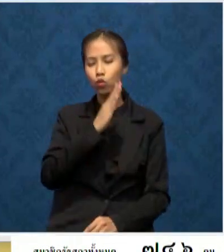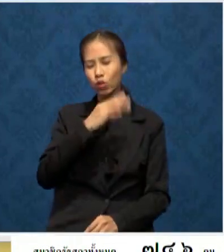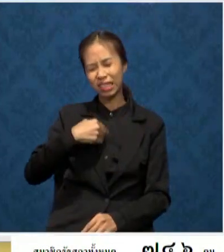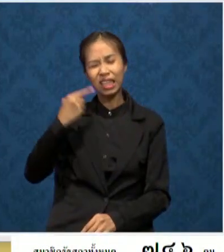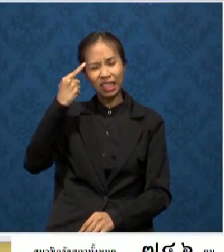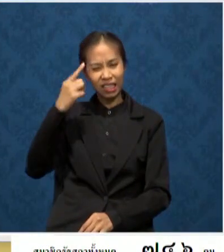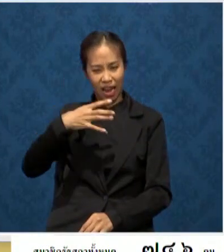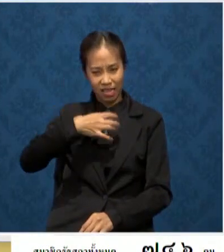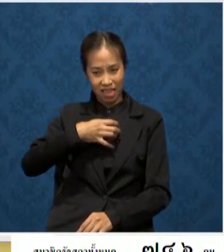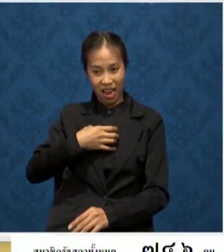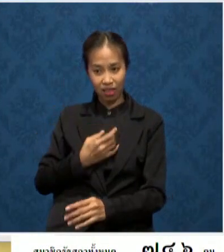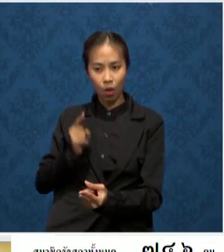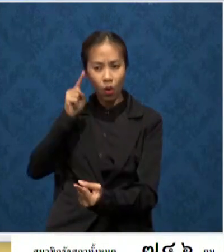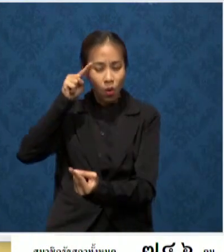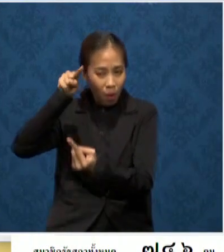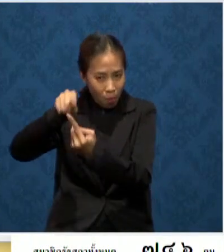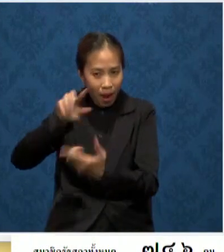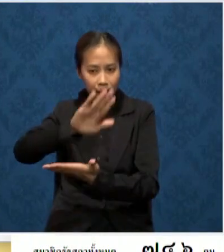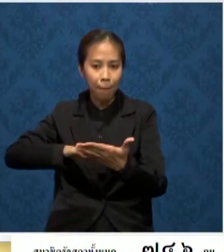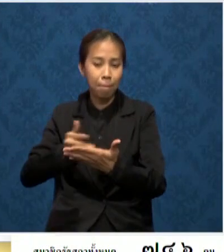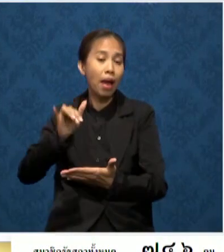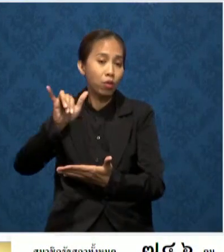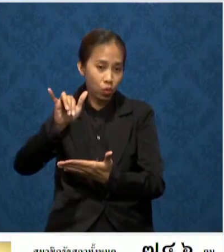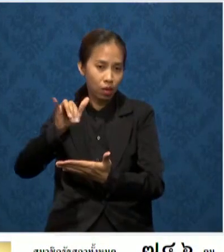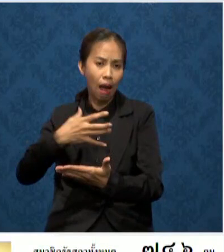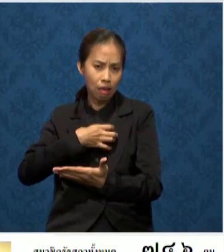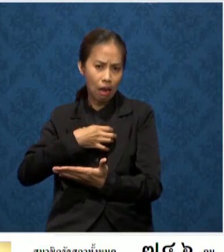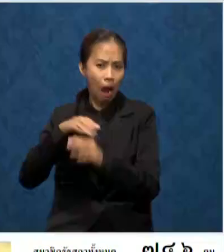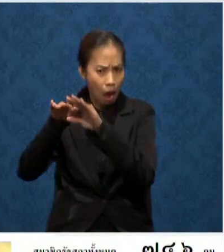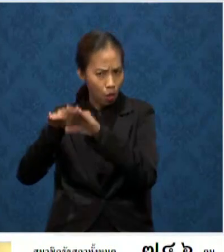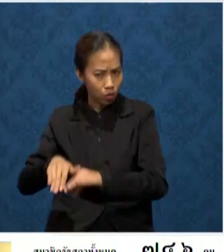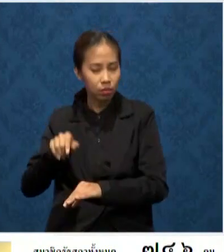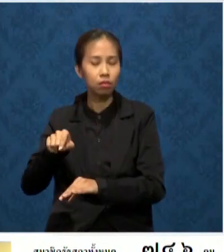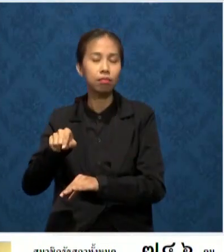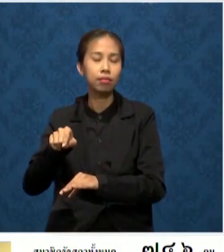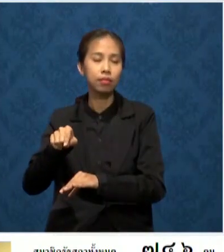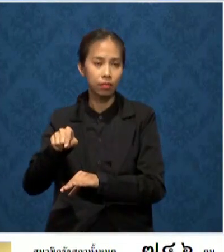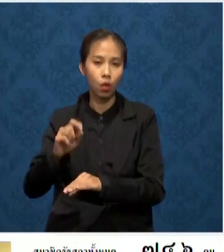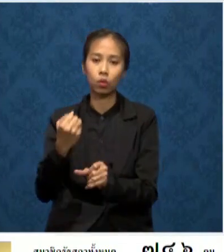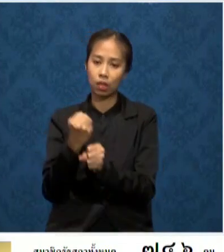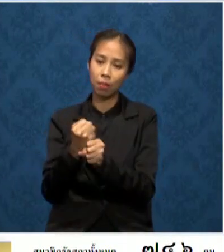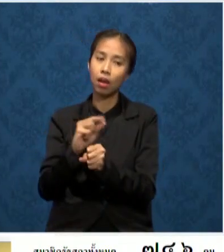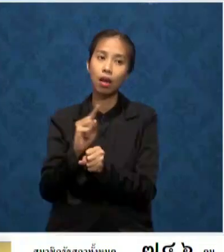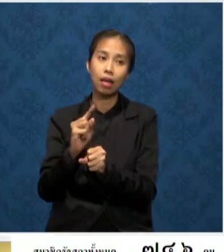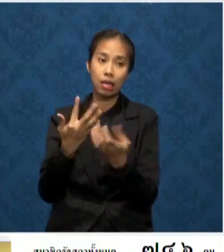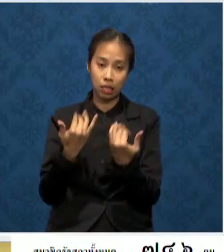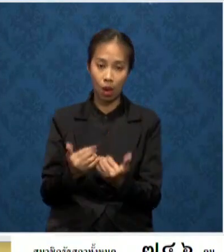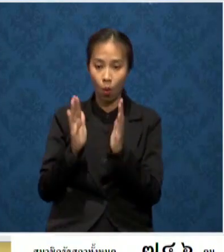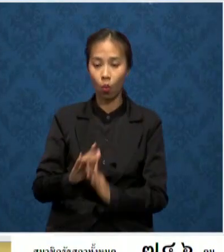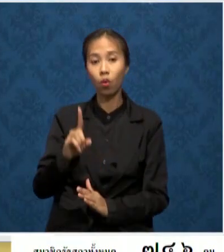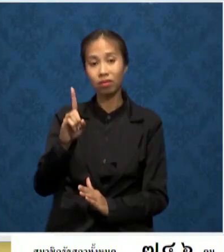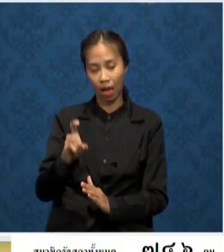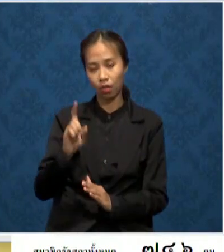ติในอก 4 ปีข้างหนาที่จะกดให้เหือ 12 ต่อแสนประชากรเราจะต้องทำให้ตัวเลขผู้เสียชีวิต